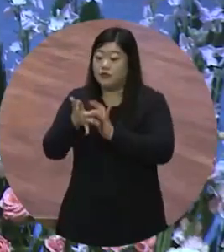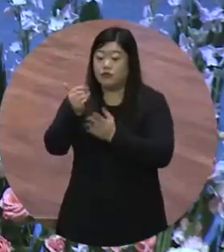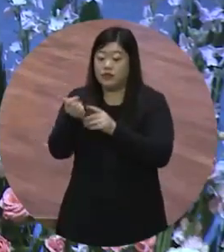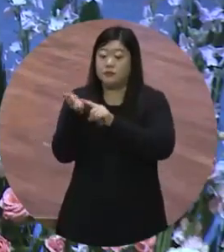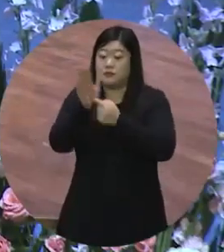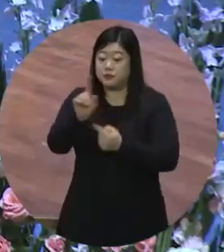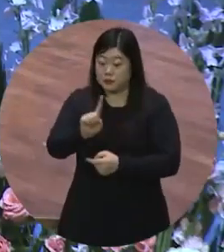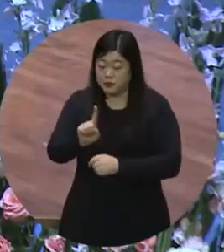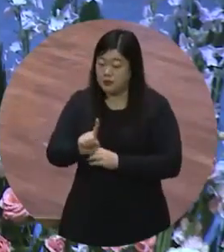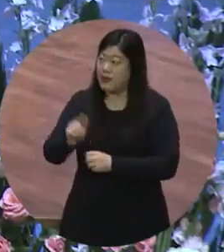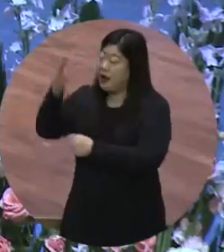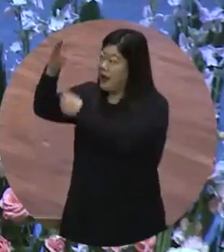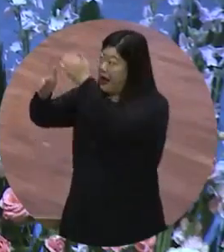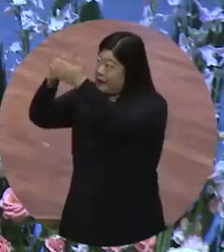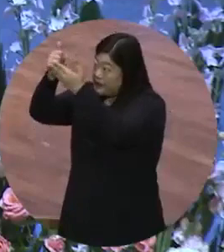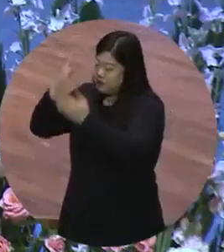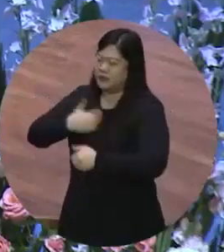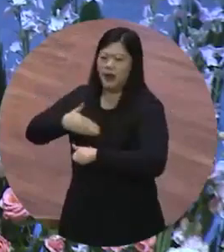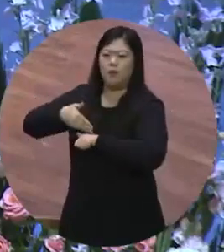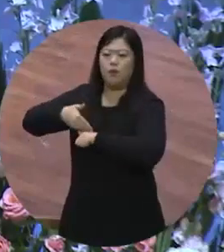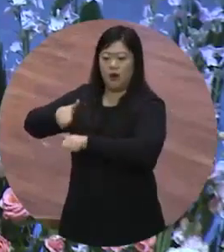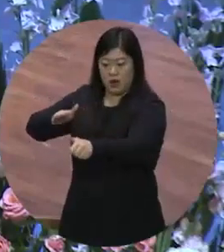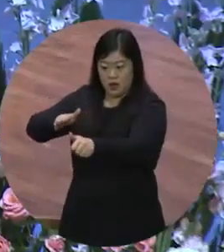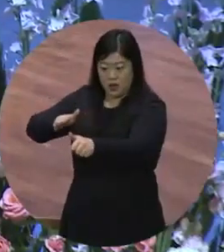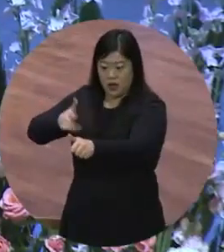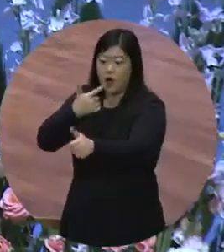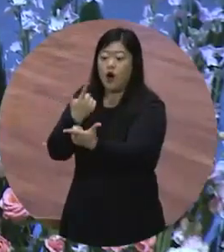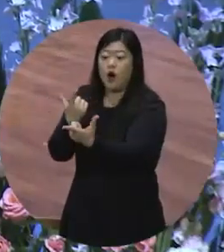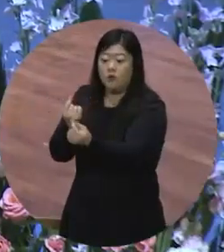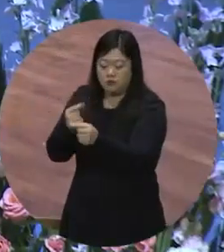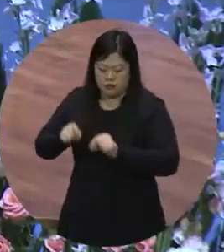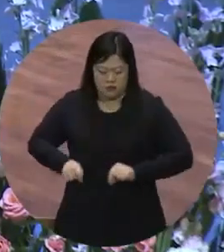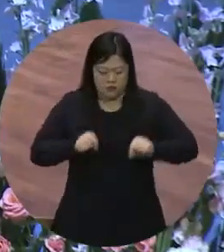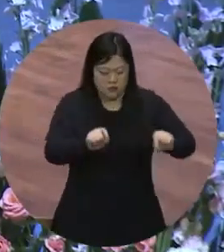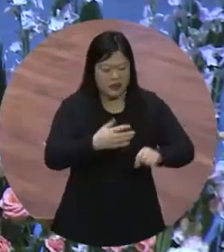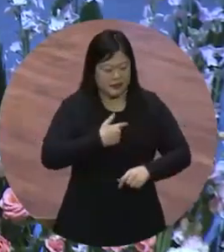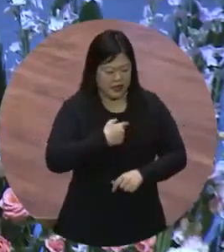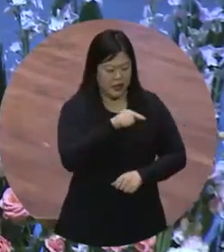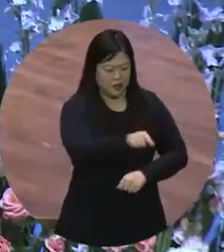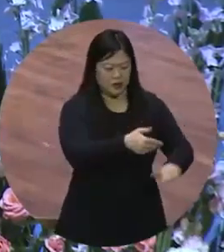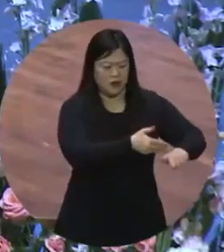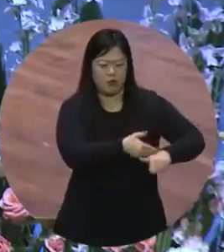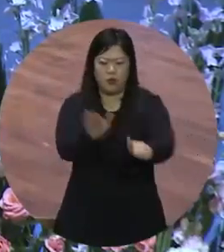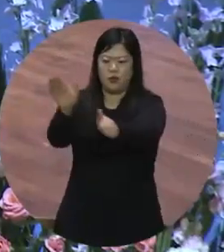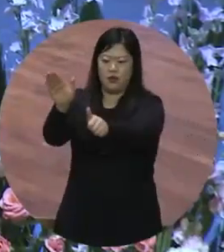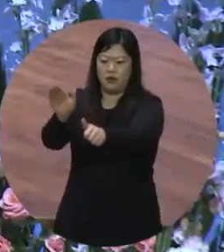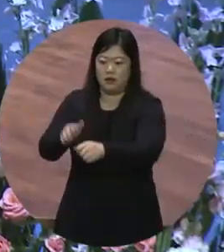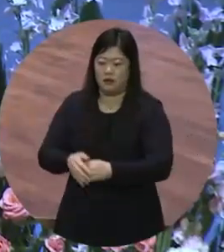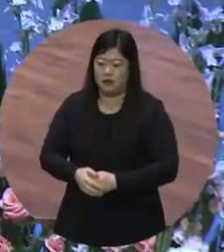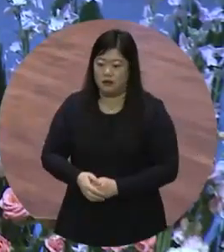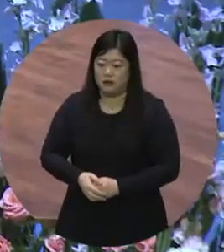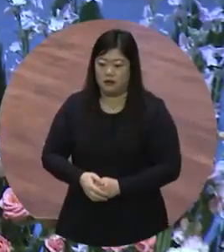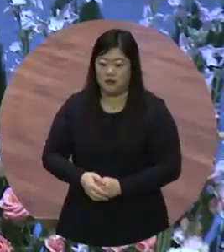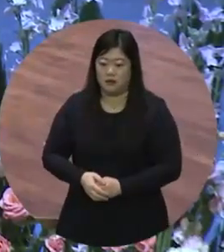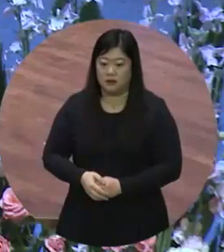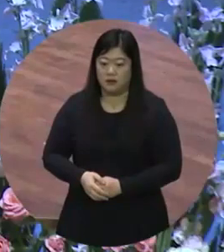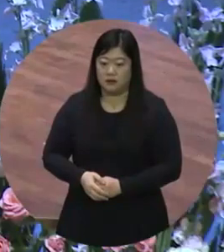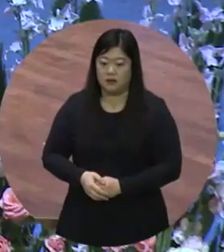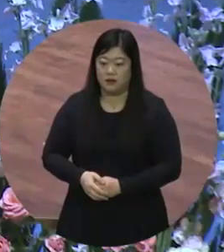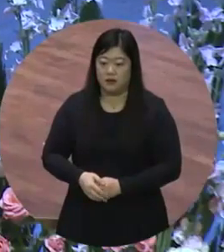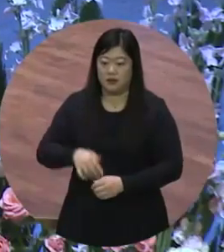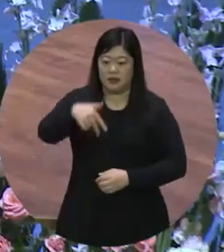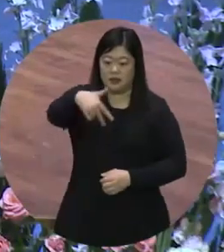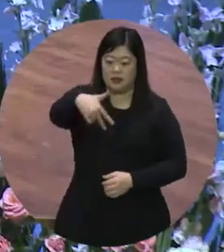나도 너희를 보내노라. 아버지가 나를 보내지 않냐? 너희를 구원하라고. 나도 이제 너희를 보낸다. 제